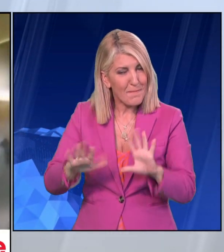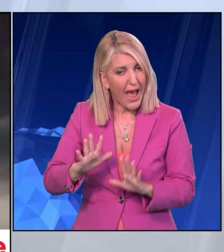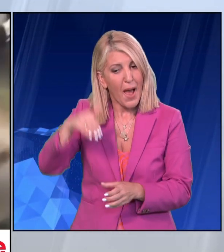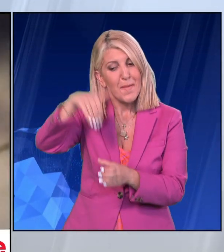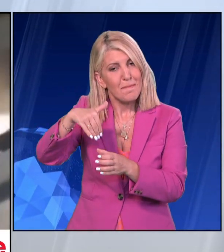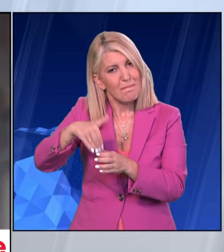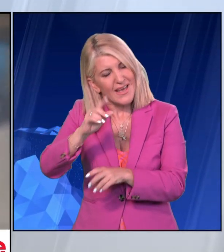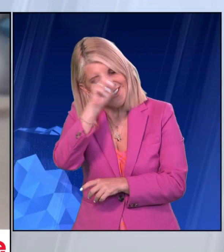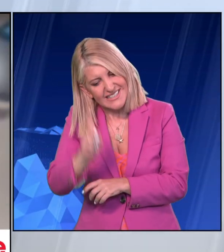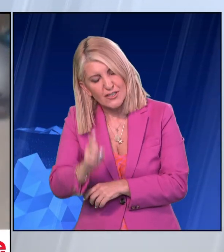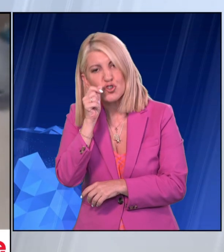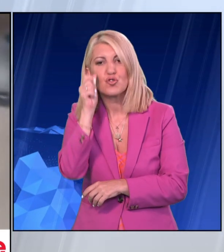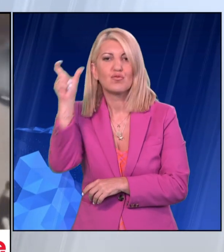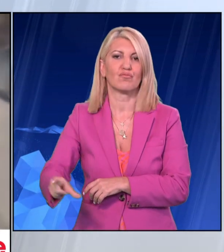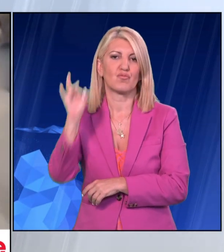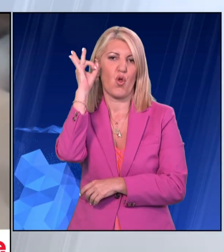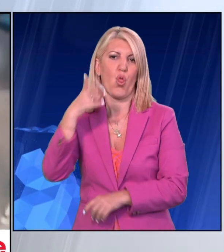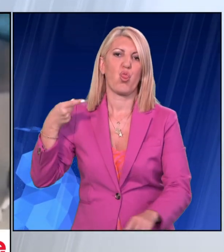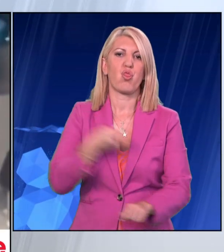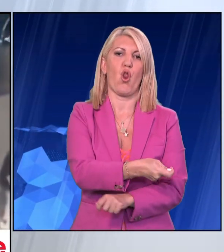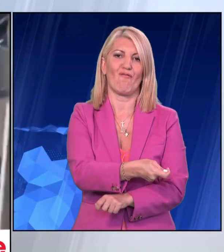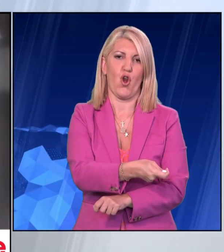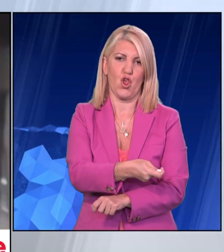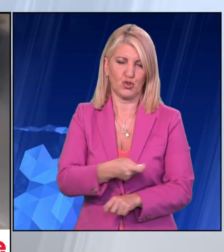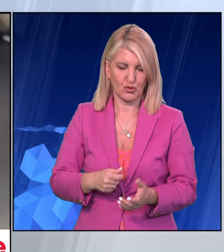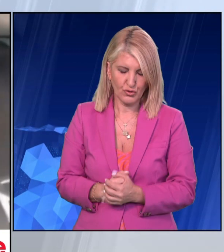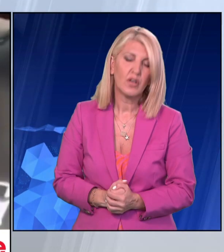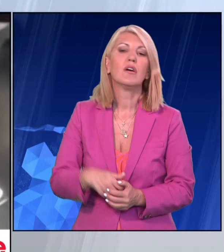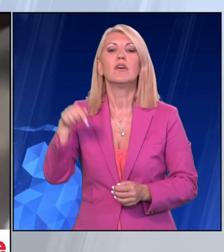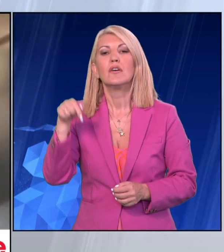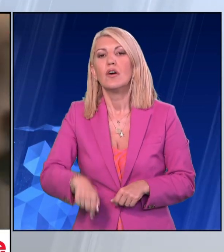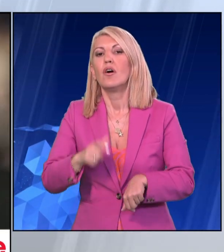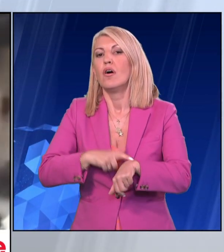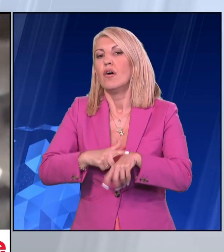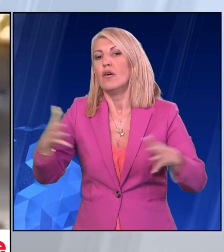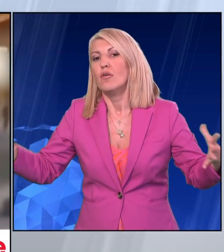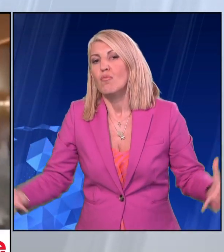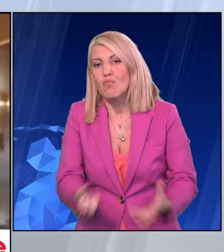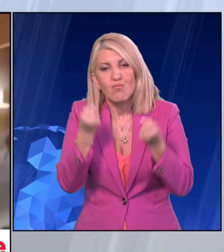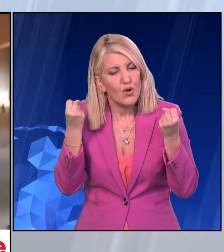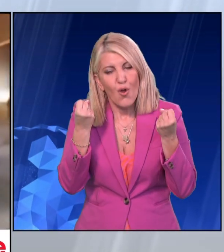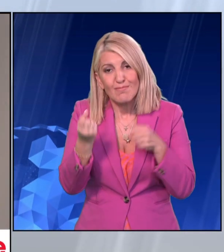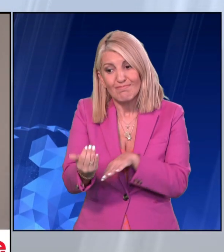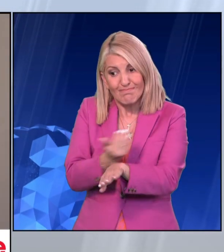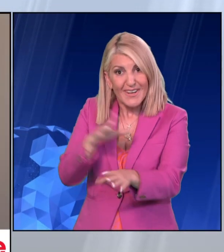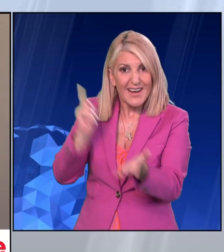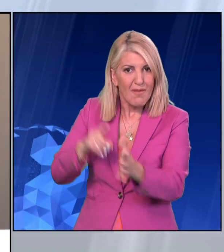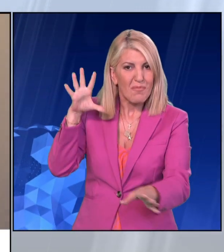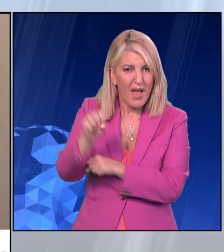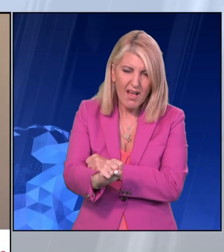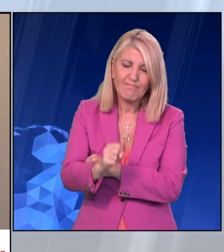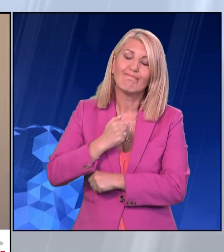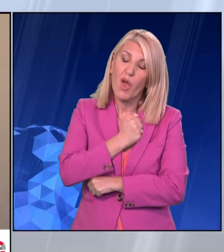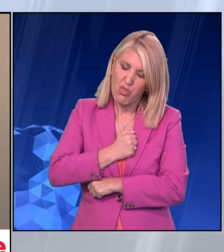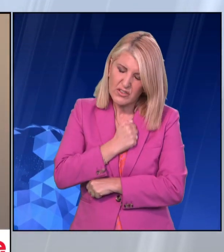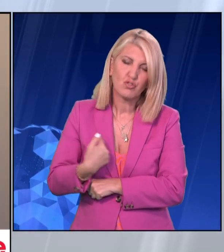του συμπολίτη μας. Στον τομέα της πρόληψης, της αποτροπής, είχαμε μια τραγική αποτυχία. Το γήπεδο της ΑΕΚ, λίγο πριν